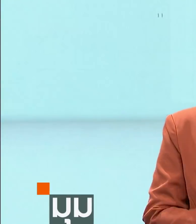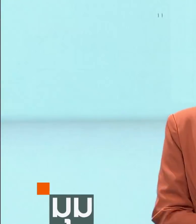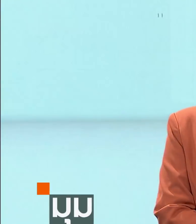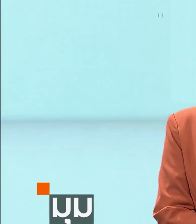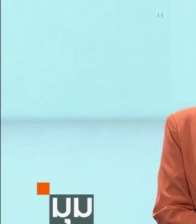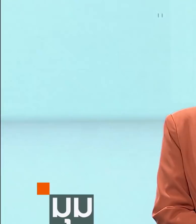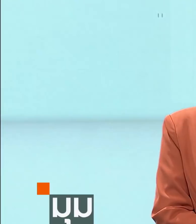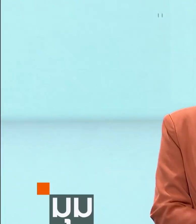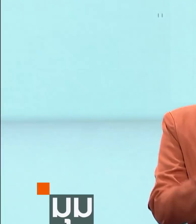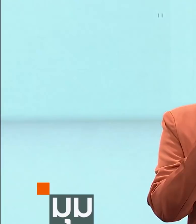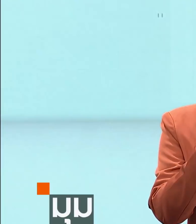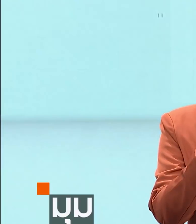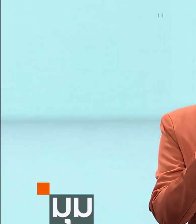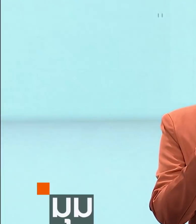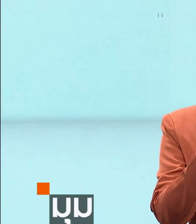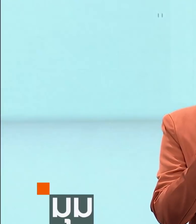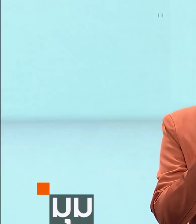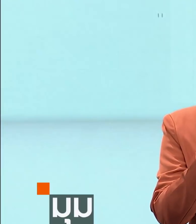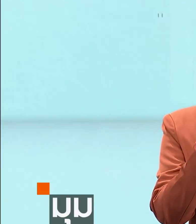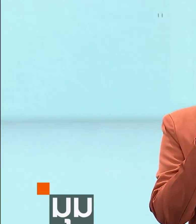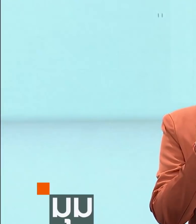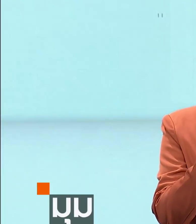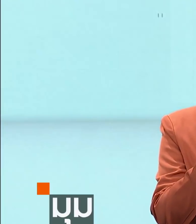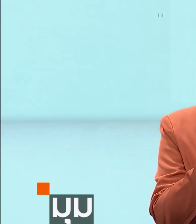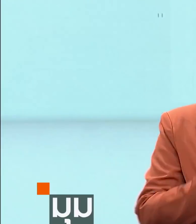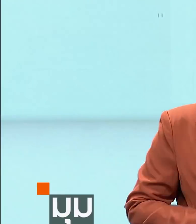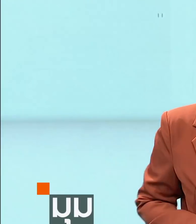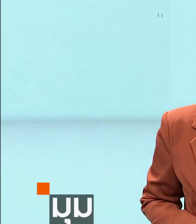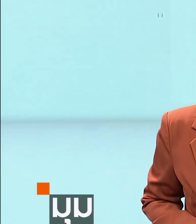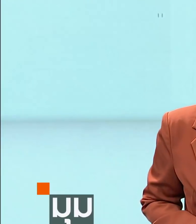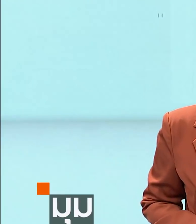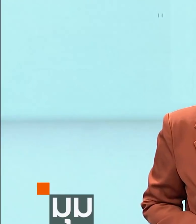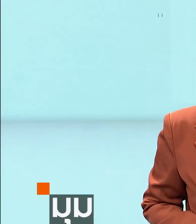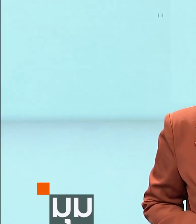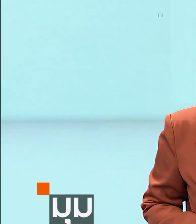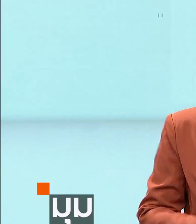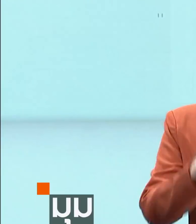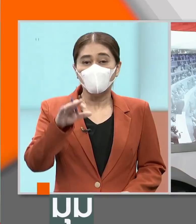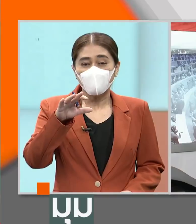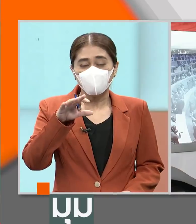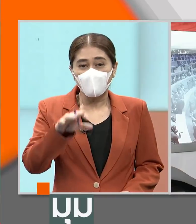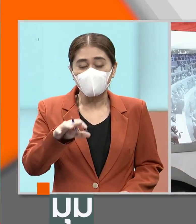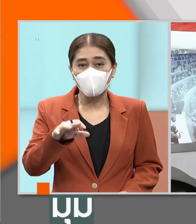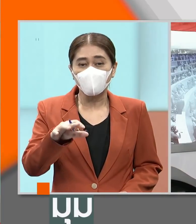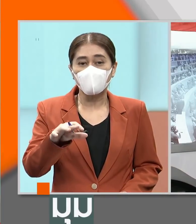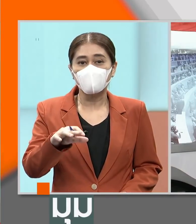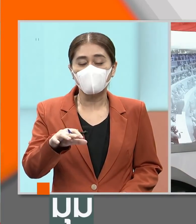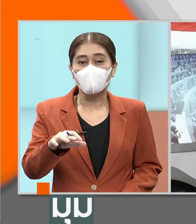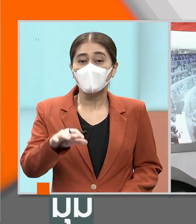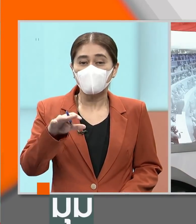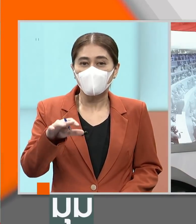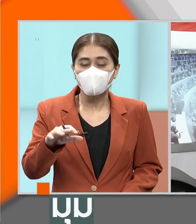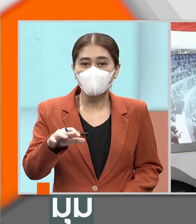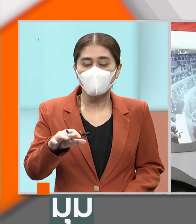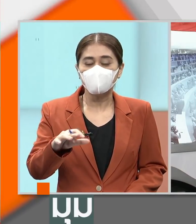างฝ่ายค้านกับฝ่ายรัฐบาลแต่เอาอย่างนี้ค่ะคุณดาวีคุณอุรชัยสัปดาห์หน้าก็รู้แล้วล่ะค่ะว่าในฝ่ายเดียวกันเนี่ยล่ะ